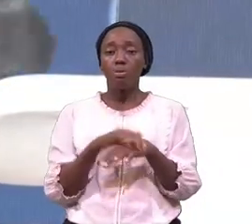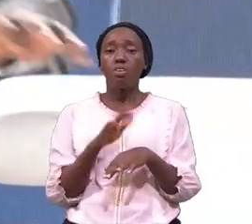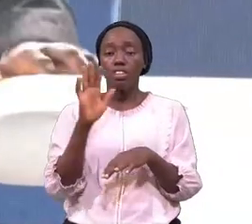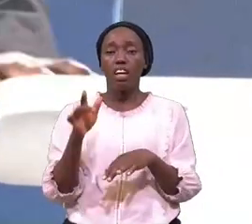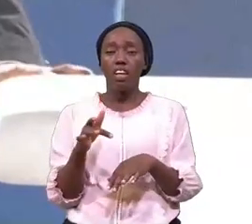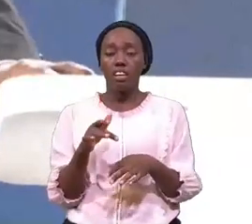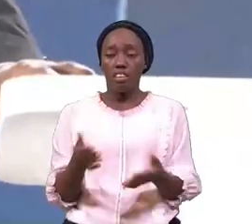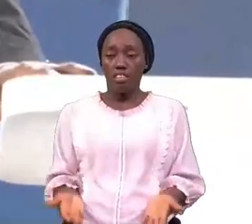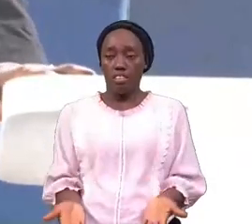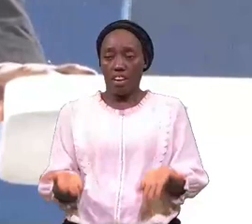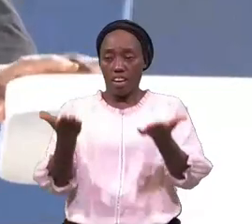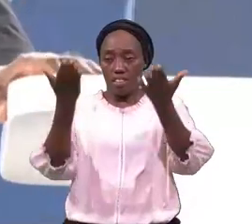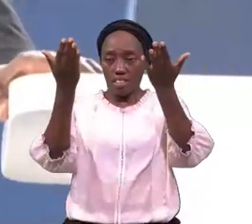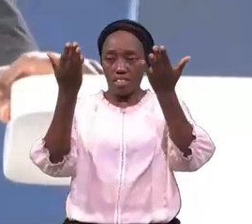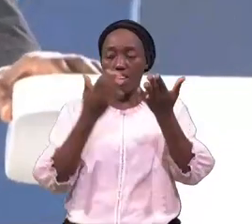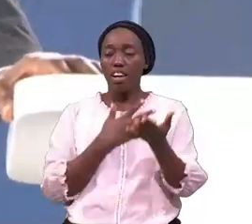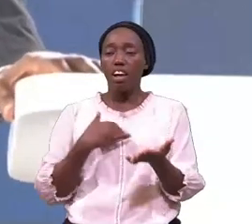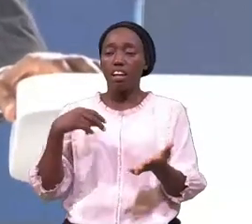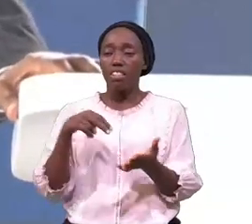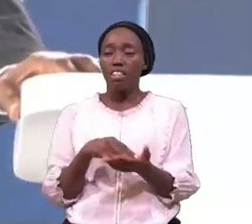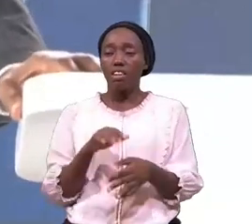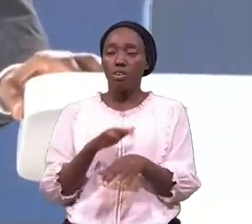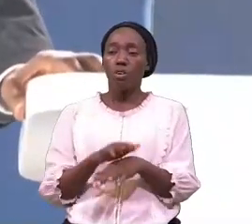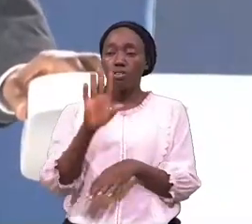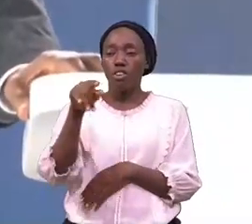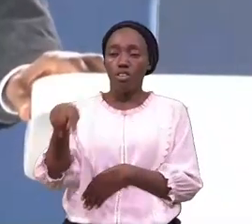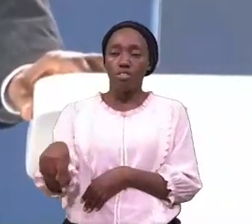16. Mais lève-toi et tiens-toi sur tes pieds.